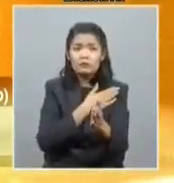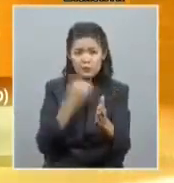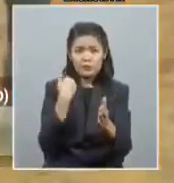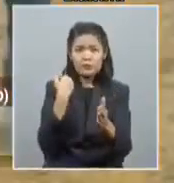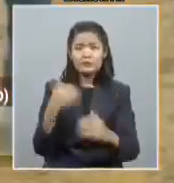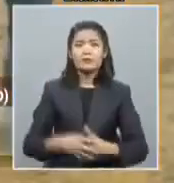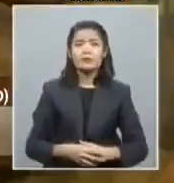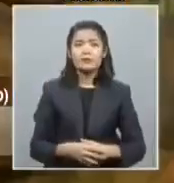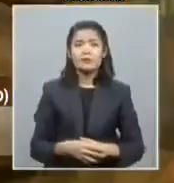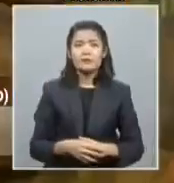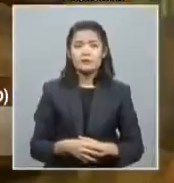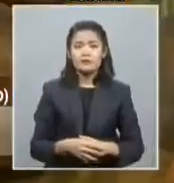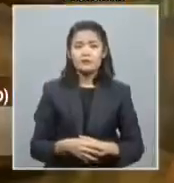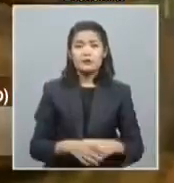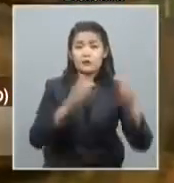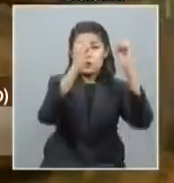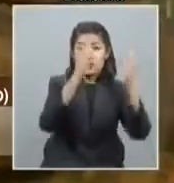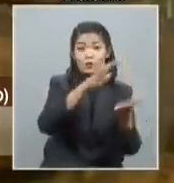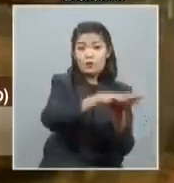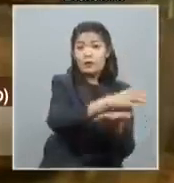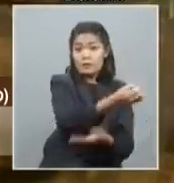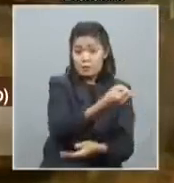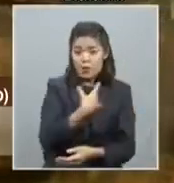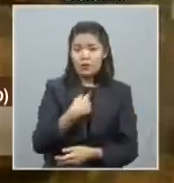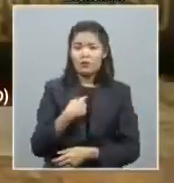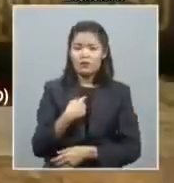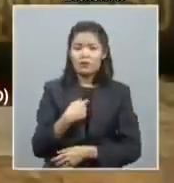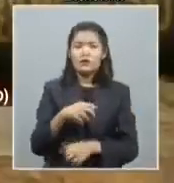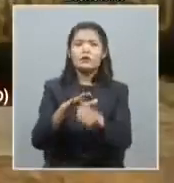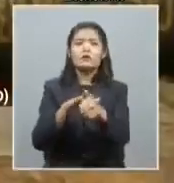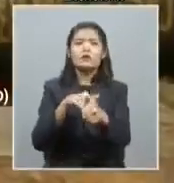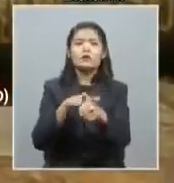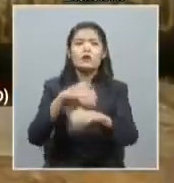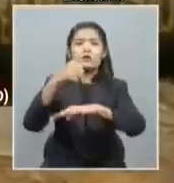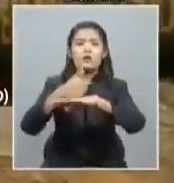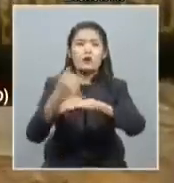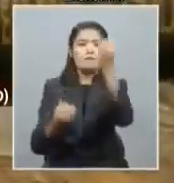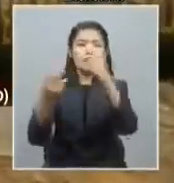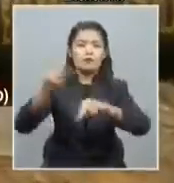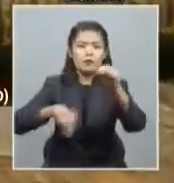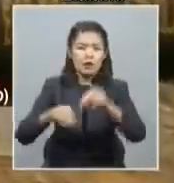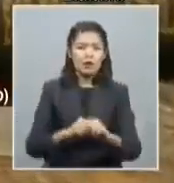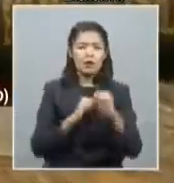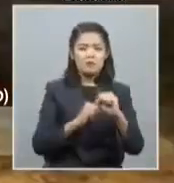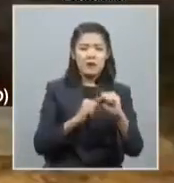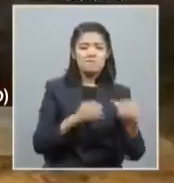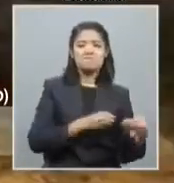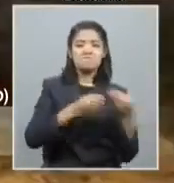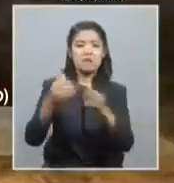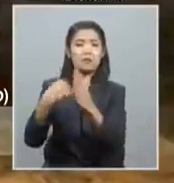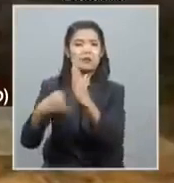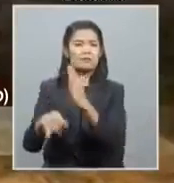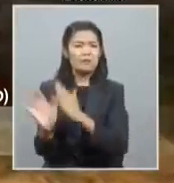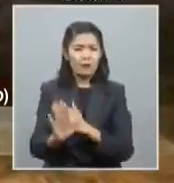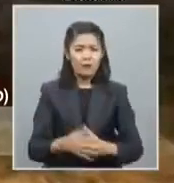ทีนี้ครูใหญ่แกทิ้งท้ายไว้ว่าสงสารหัวหน้าชัยวัฒน์ อย่าพยายามโยนความผิดให้แกเลย